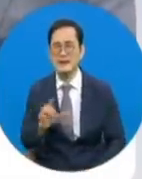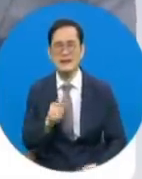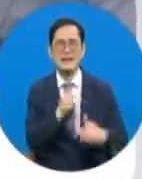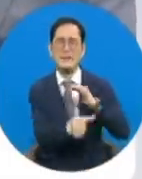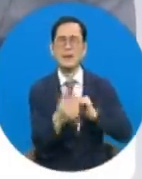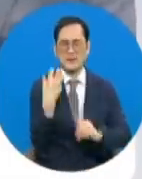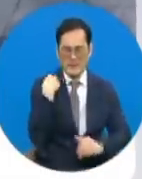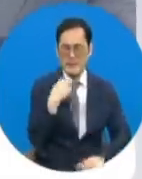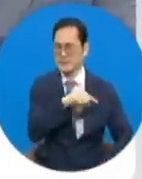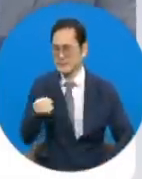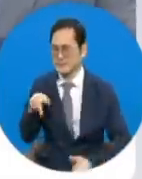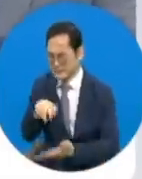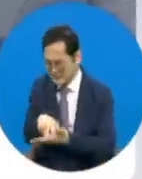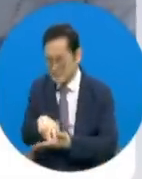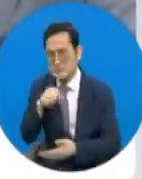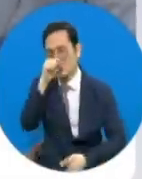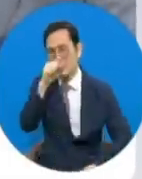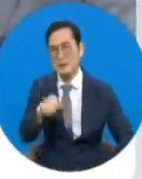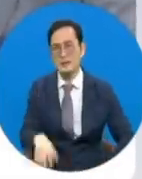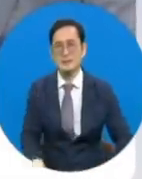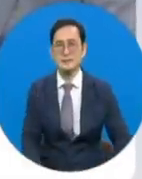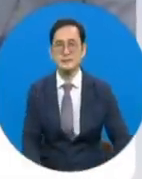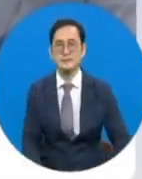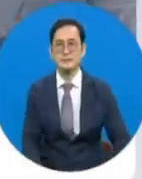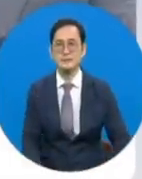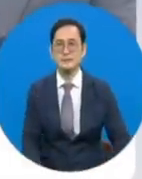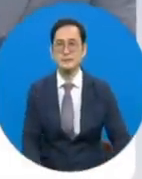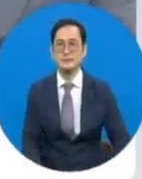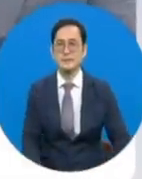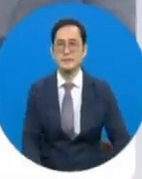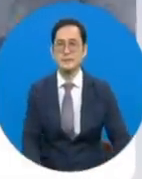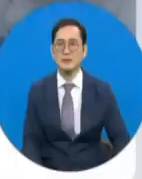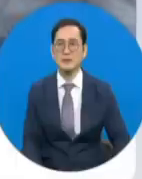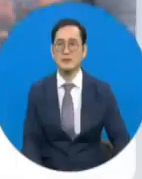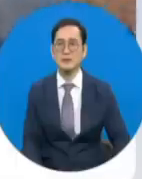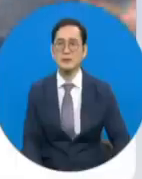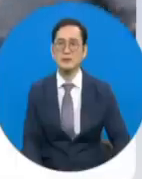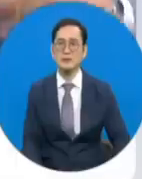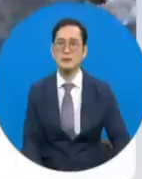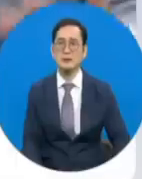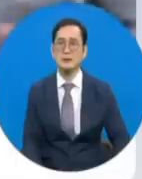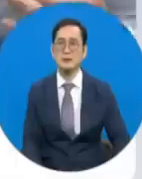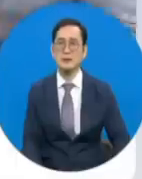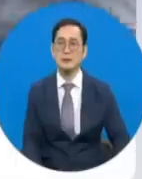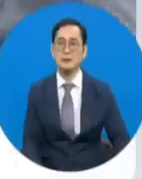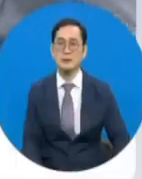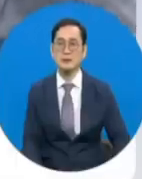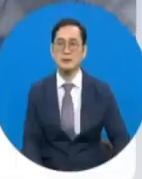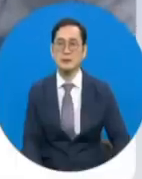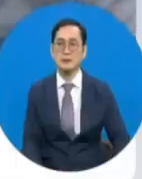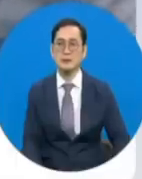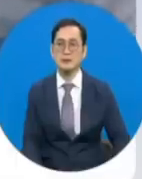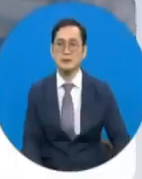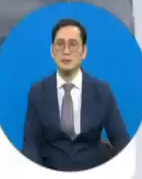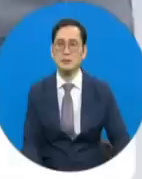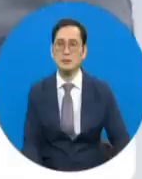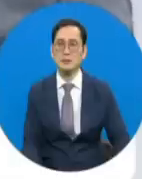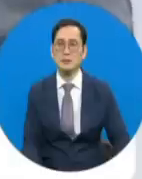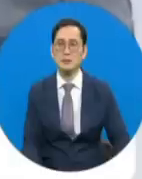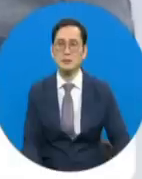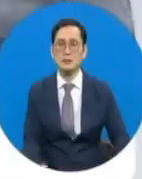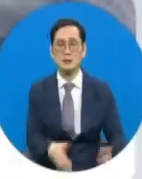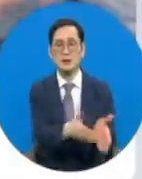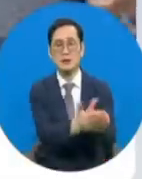사실은 솔직히 얘기해서 세월호 순장을 착각했습니다. 그때 막 경황이 없었으면 저도 그런 생각이